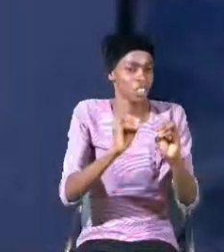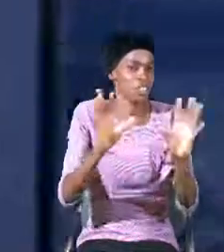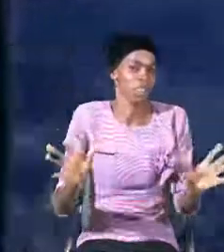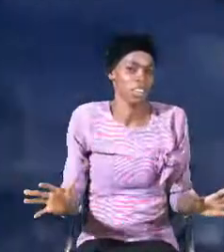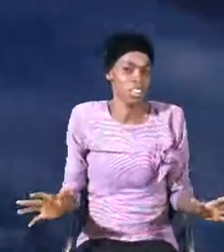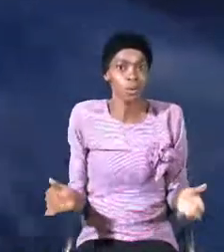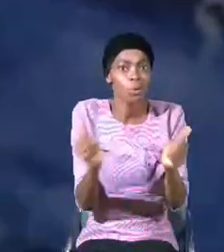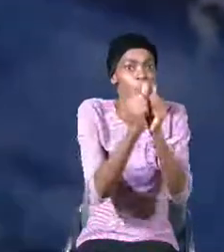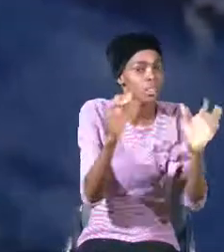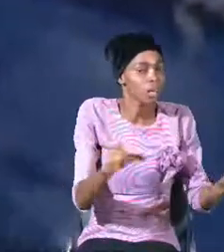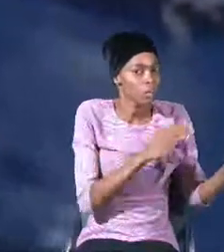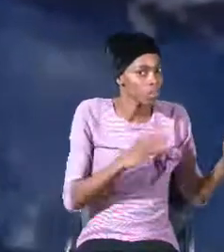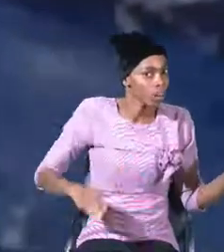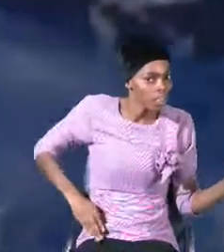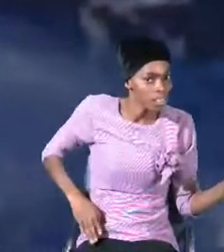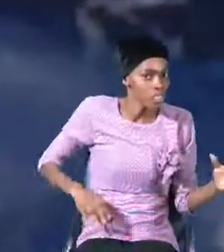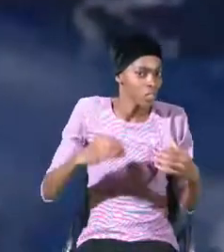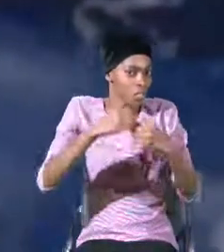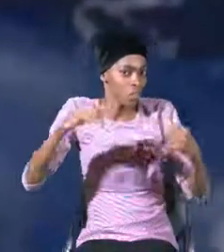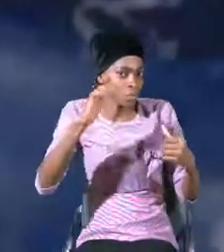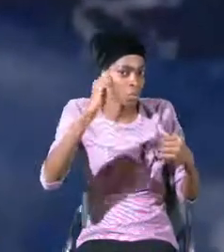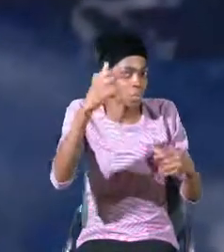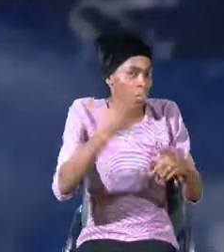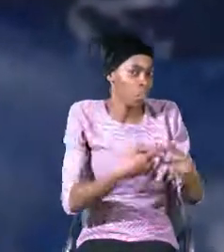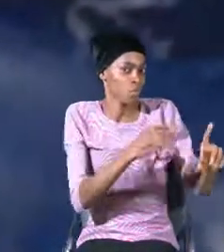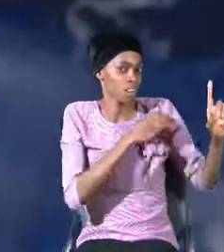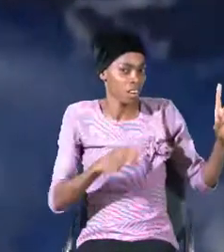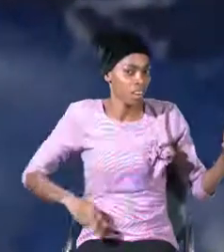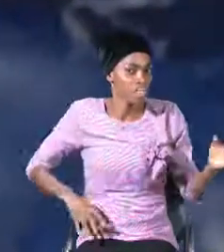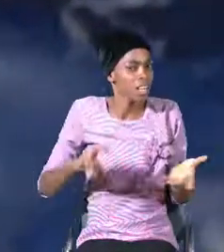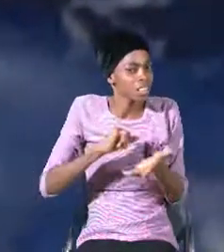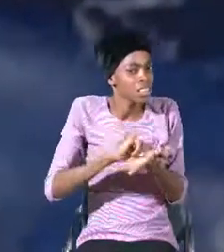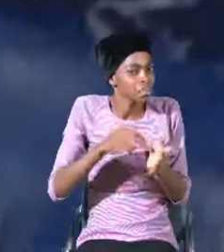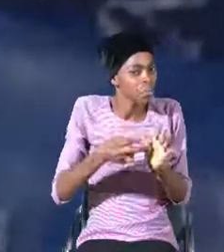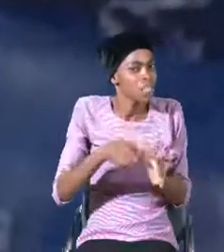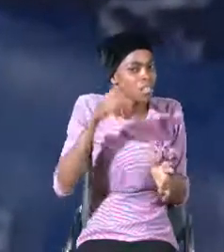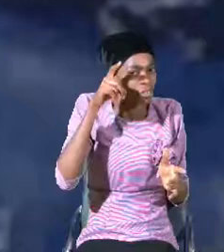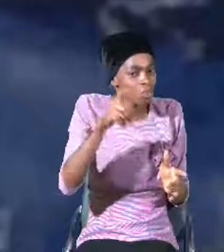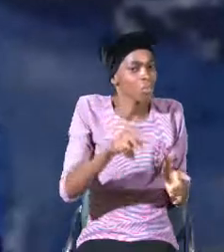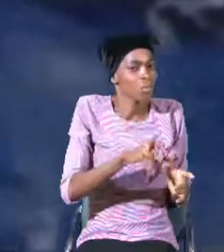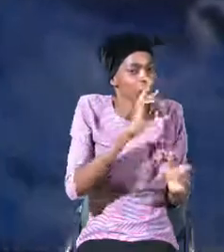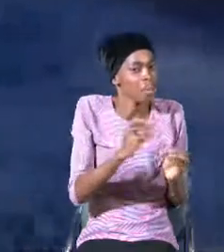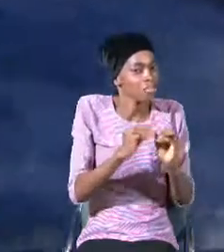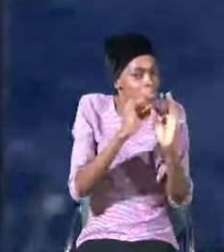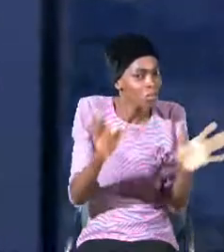là-bas. Je vais vivre moi-même. Je ne suis rien.